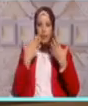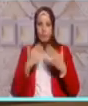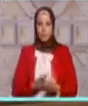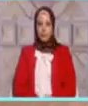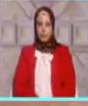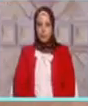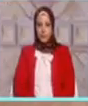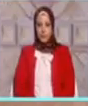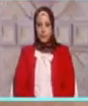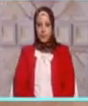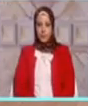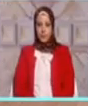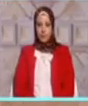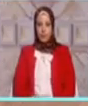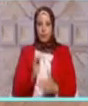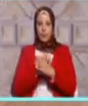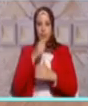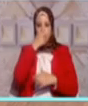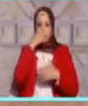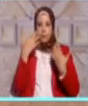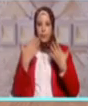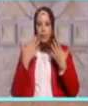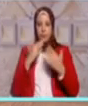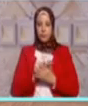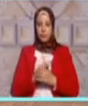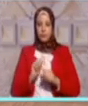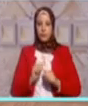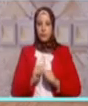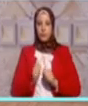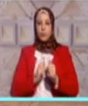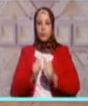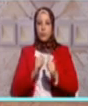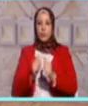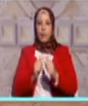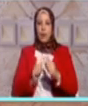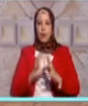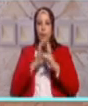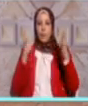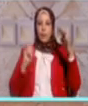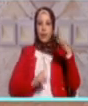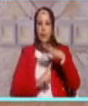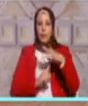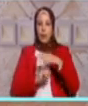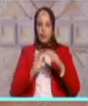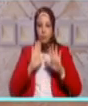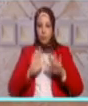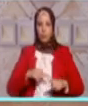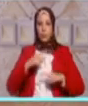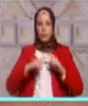صديقة البيئة. هي مسابقة أفضل جامعة صديقة للبيئة هي بقى لها فترة،